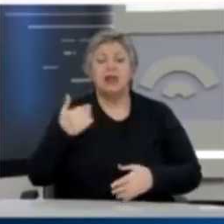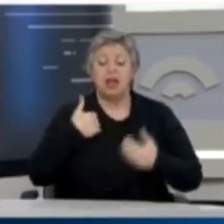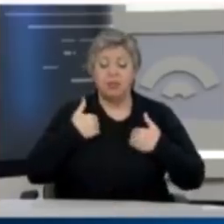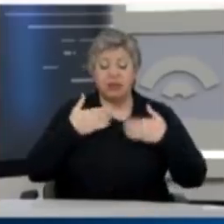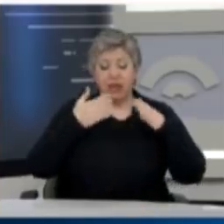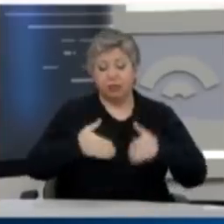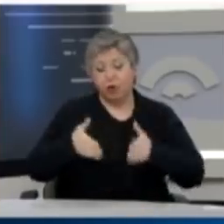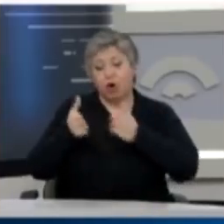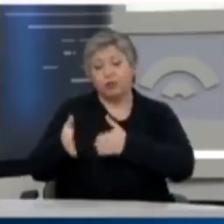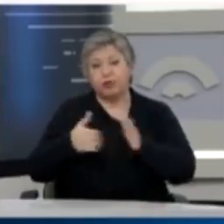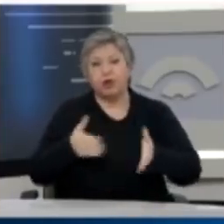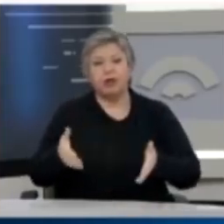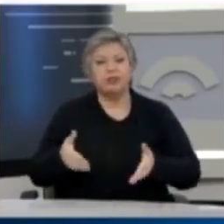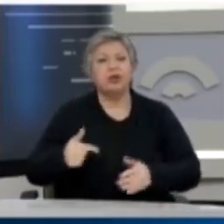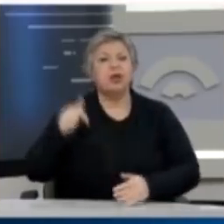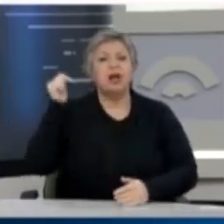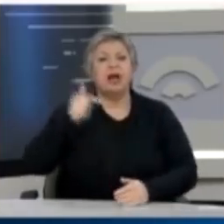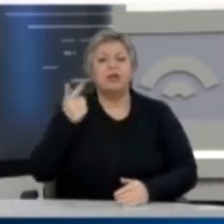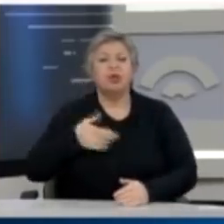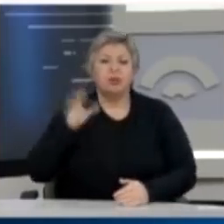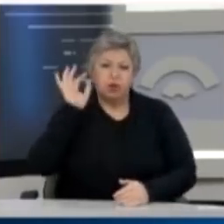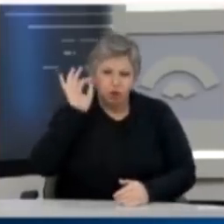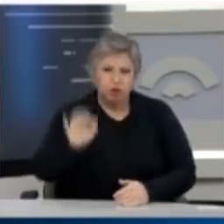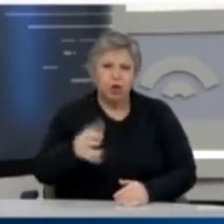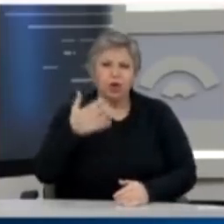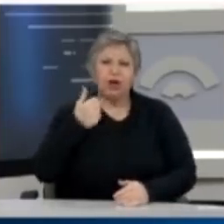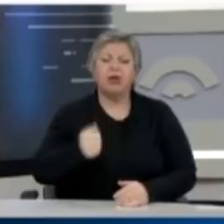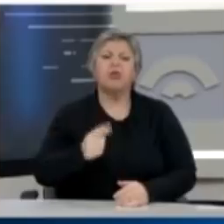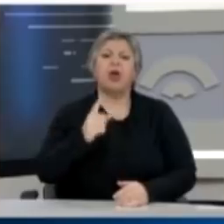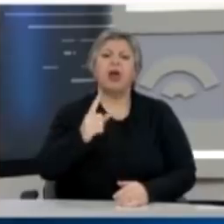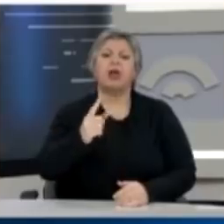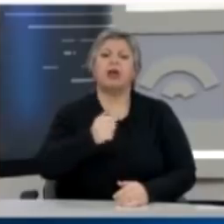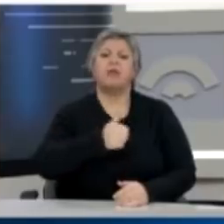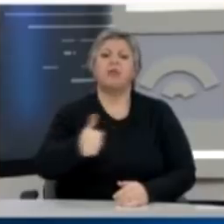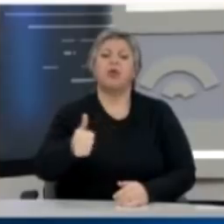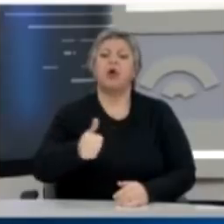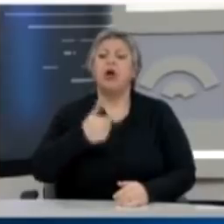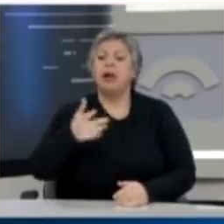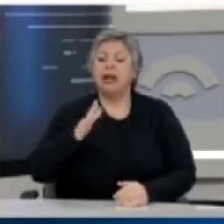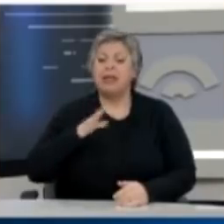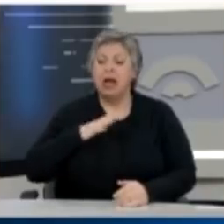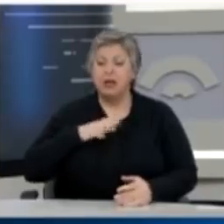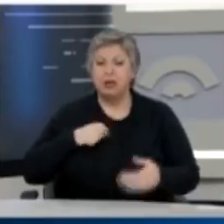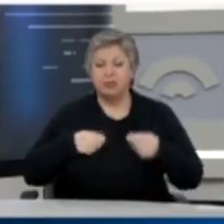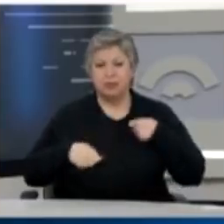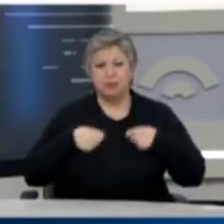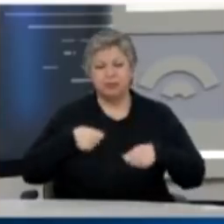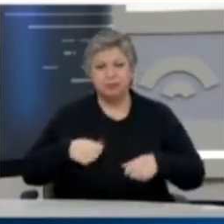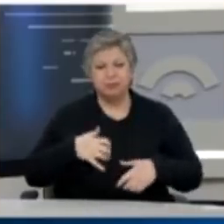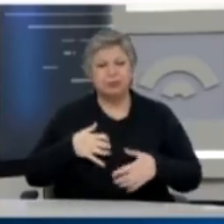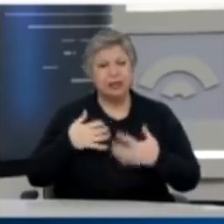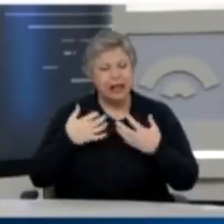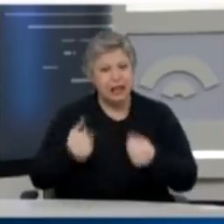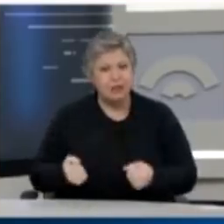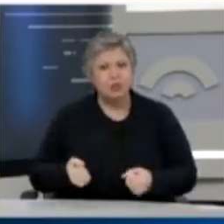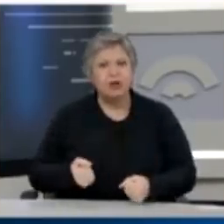του σύγκληση σε έναν στόχο να εγκλωβίσουν τη λαϊκή δυσαρέσκεια. Υπηρετεί όμως